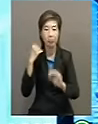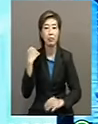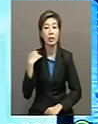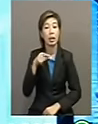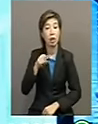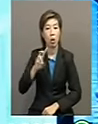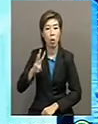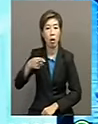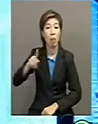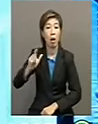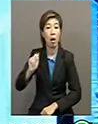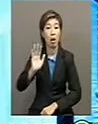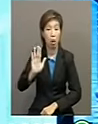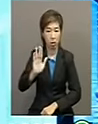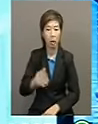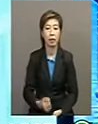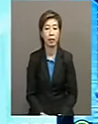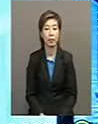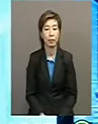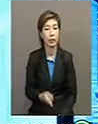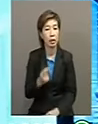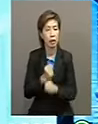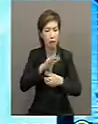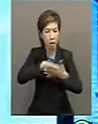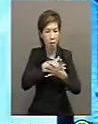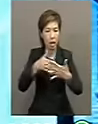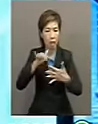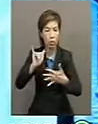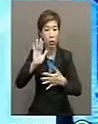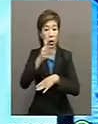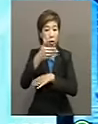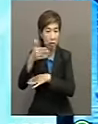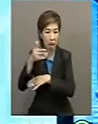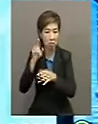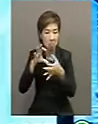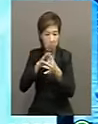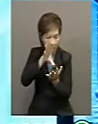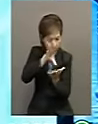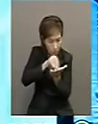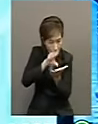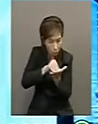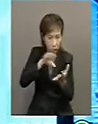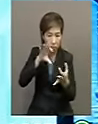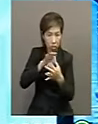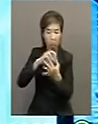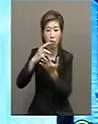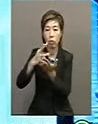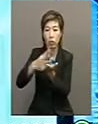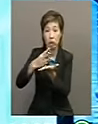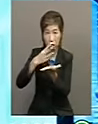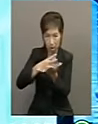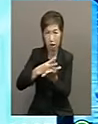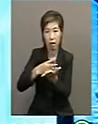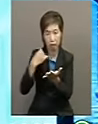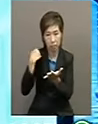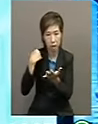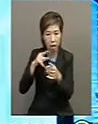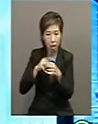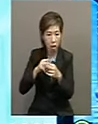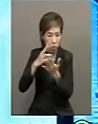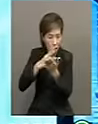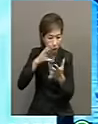บ